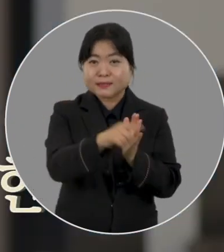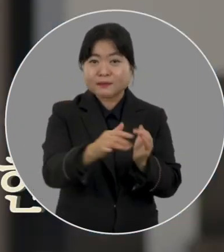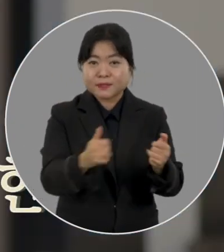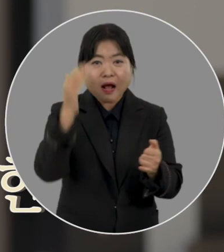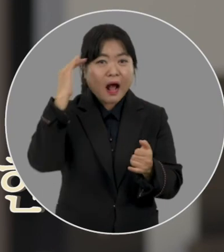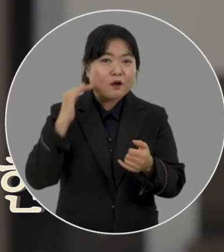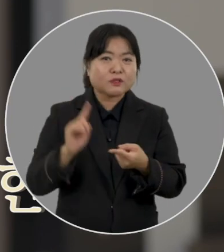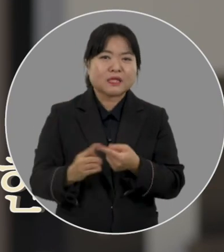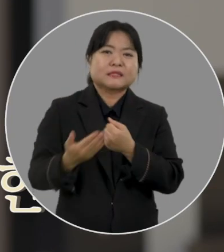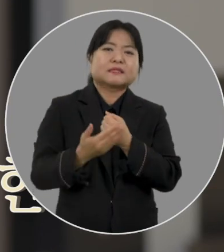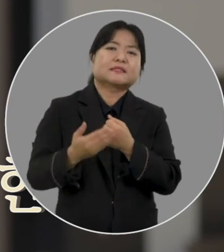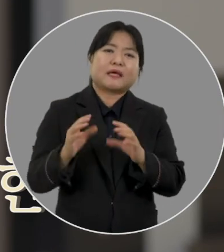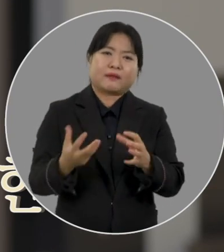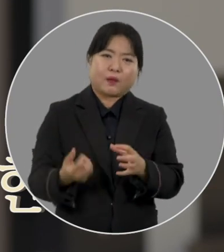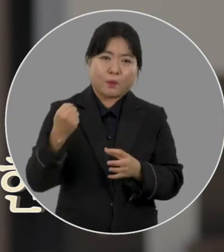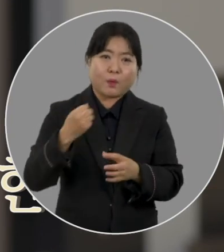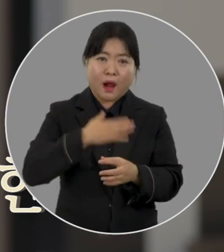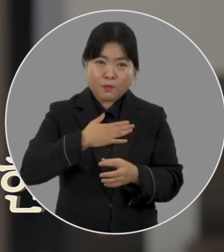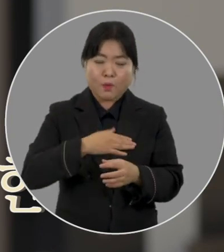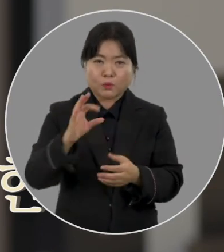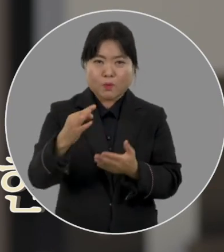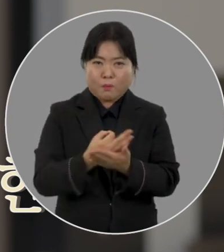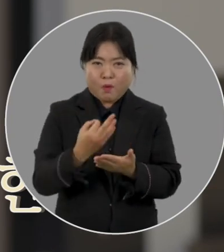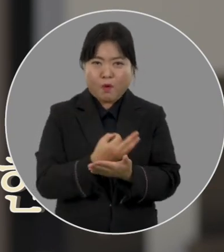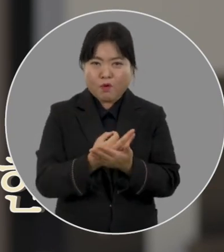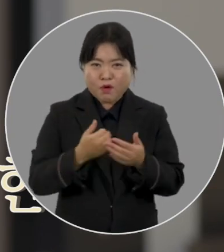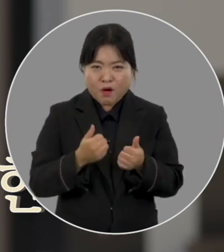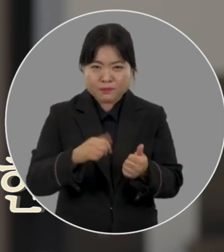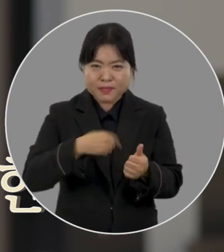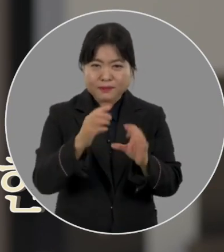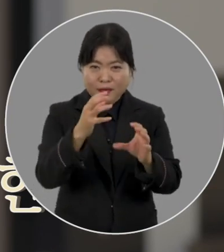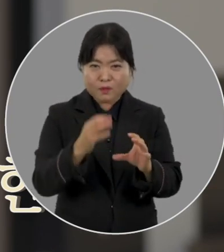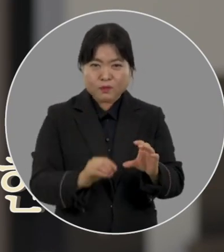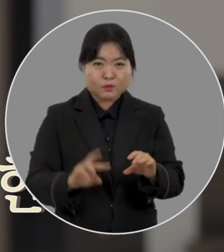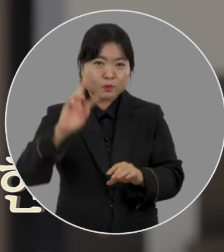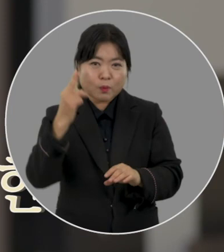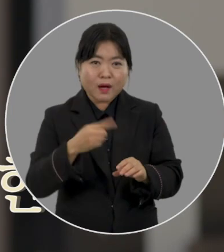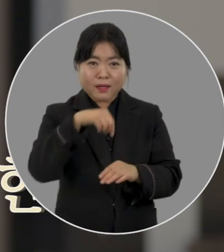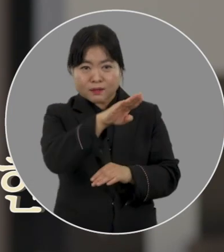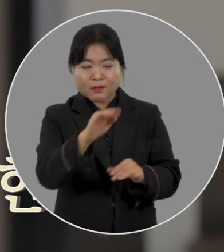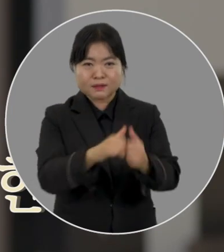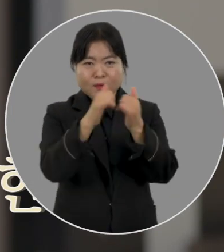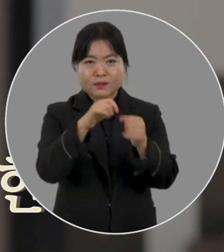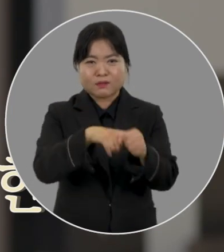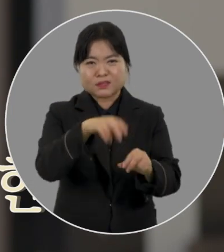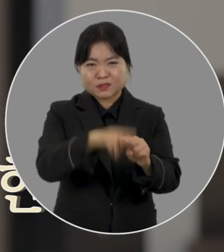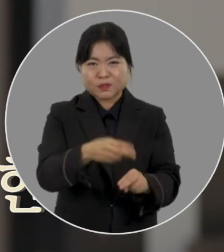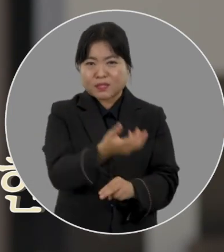사람들은 한국을 은혜의 나라로 알고 또 돈을 벌어서 열심히 자기 나라에 돌아가서 사회적